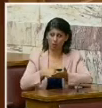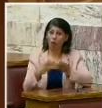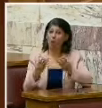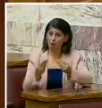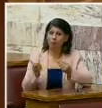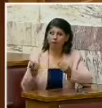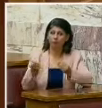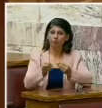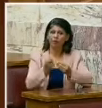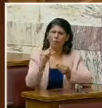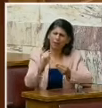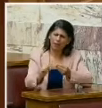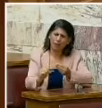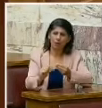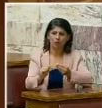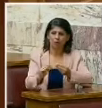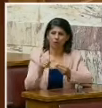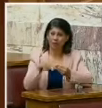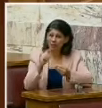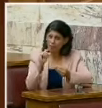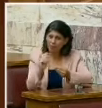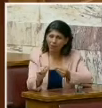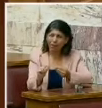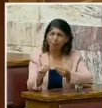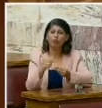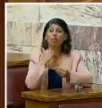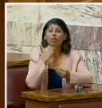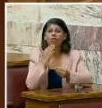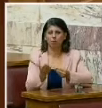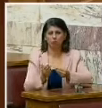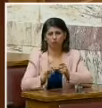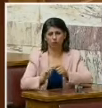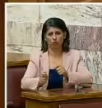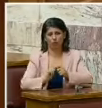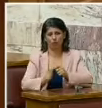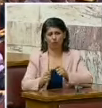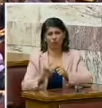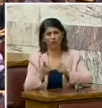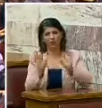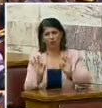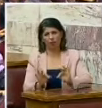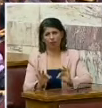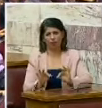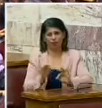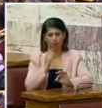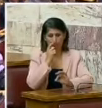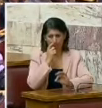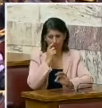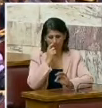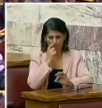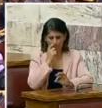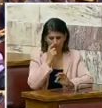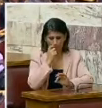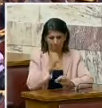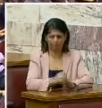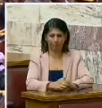χρωστάνε μικρά ποσά, τα οποία και αυτά τα μικρά ποσά αδυνατούν είτε να αποπληρώσουν είτε να ρυθμίσουν. Λοιπόν, να